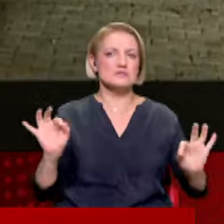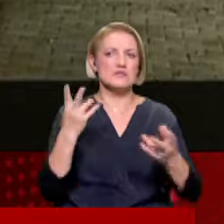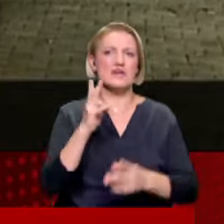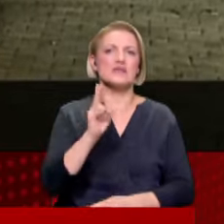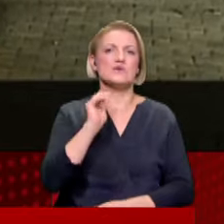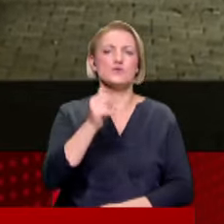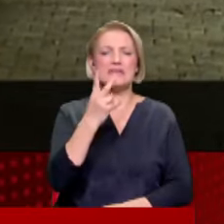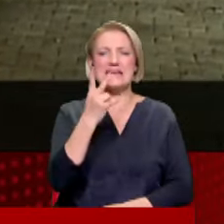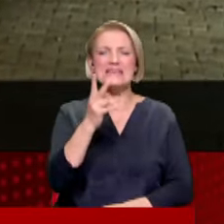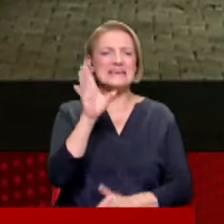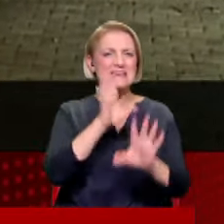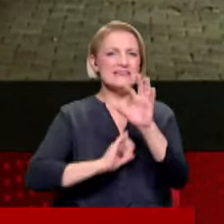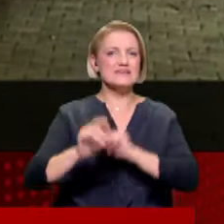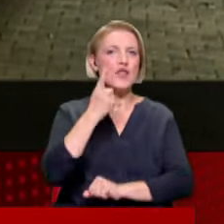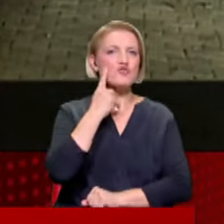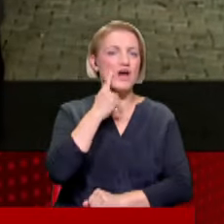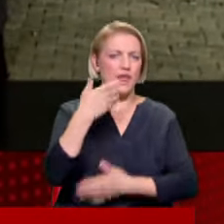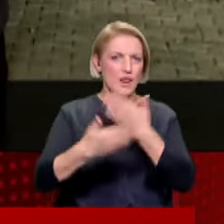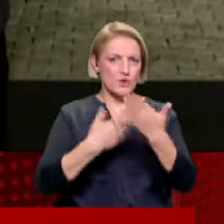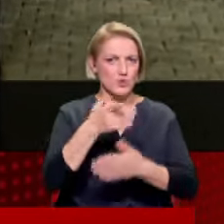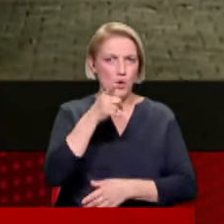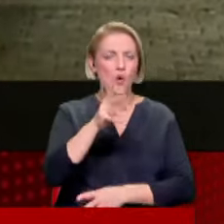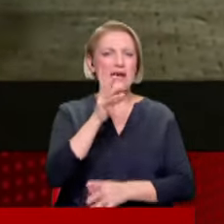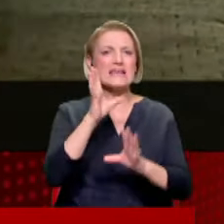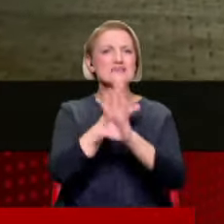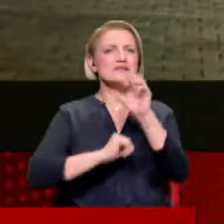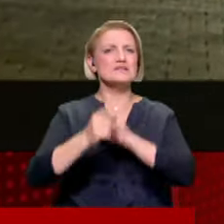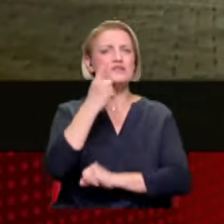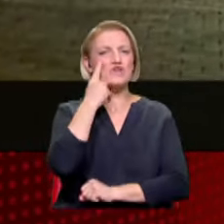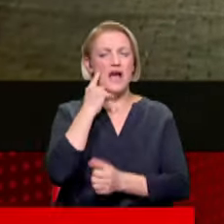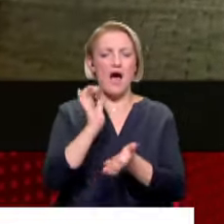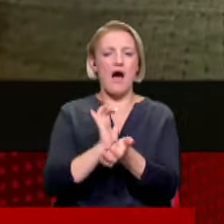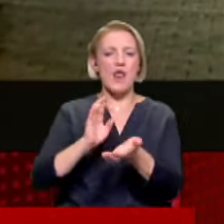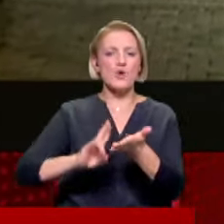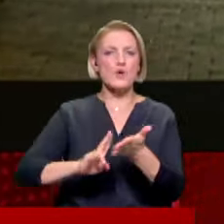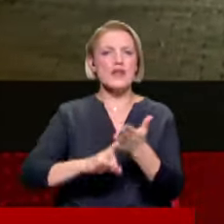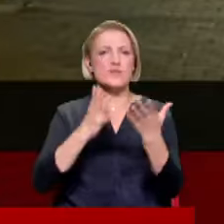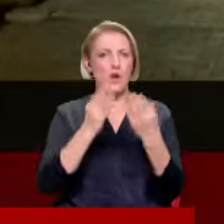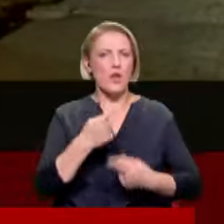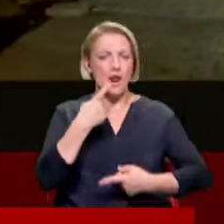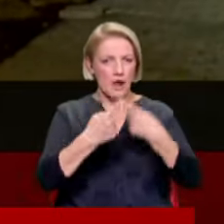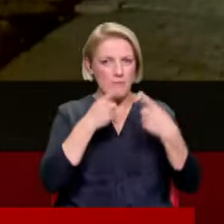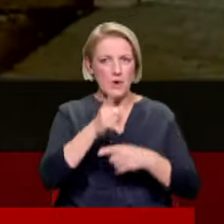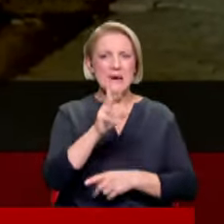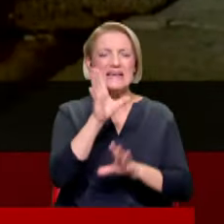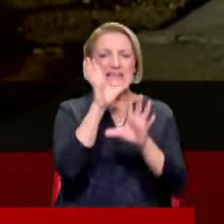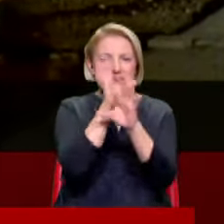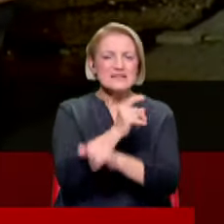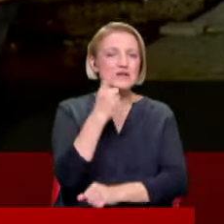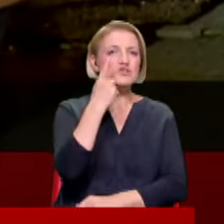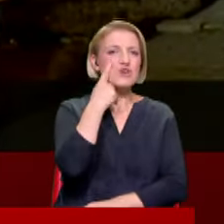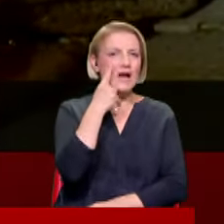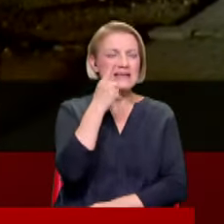İki gündür iki gizli tanıktan bahsediyorduk İşte o gizli tanıklar aile üyelerinden olduğu iddia edilen o iki gizli